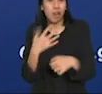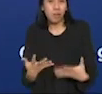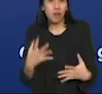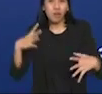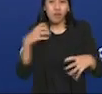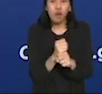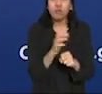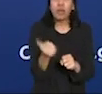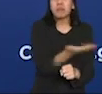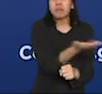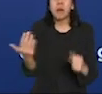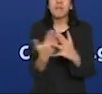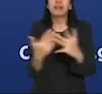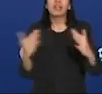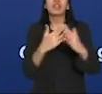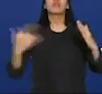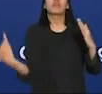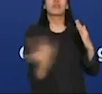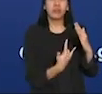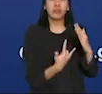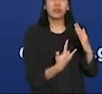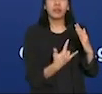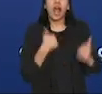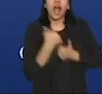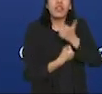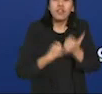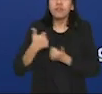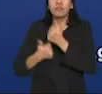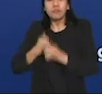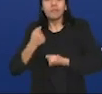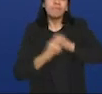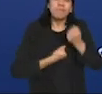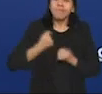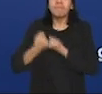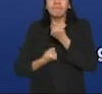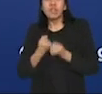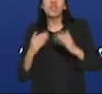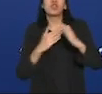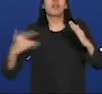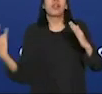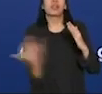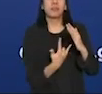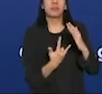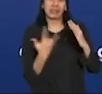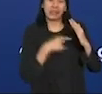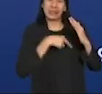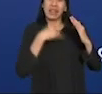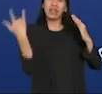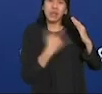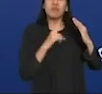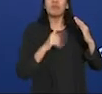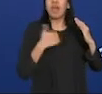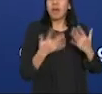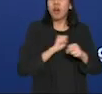tetap tinggal di rumah melaksanakan aktivitas dirumah sebagai prasyarat mutlak untuk memutus rantai penularan